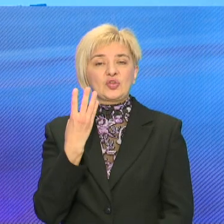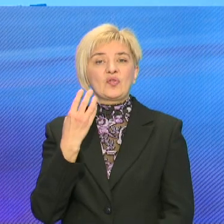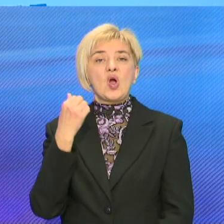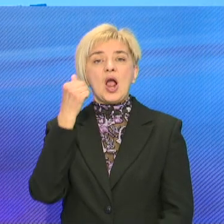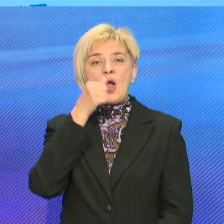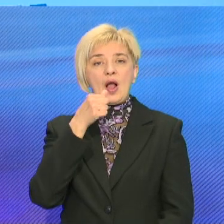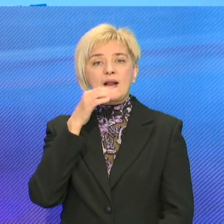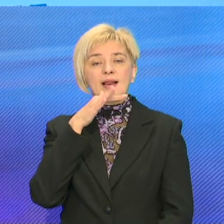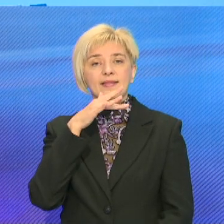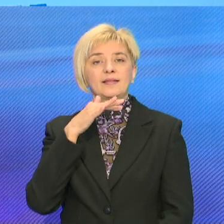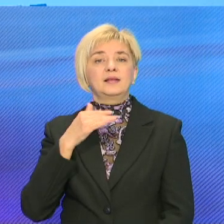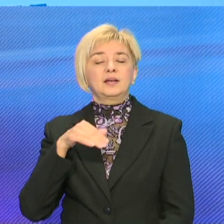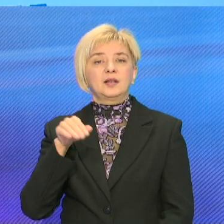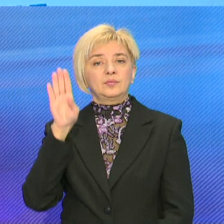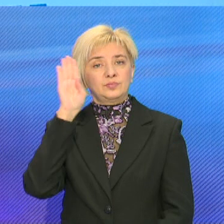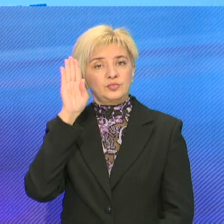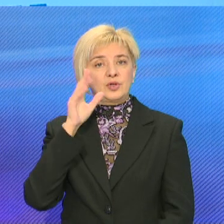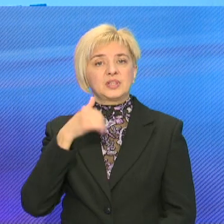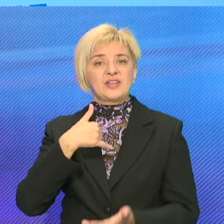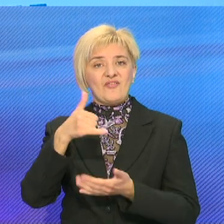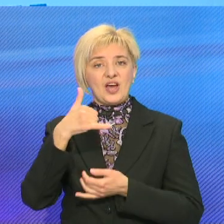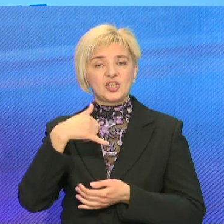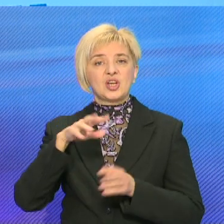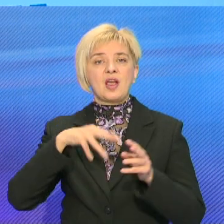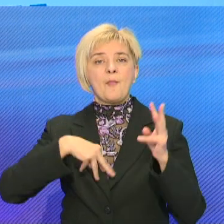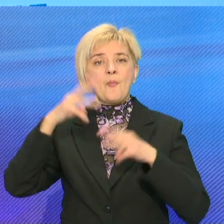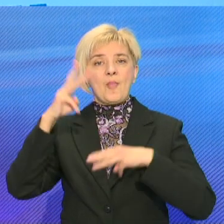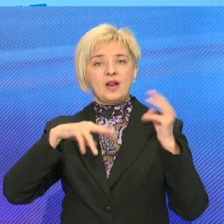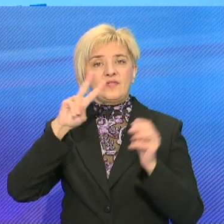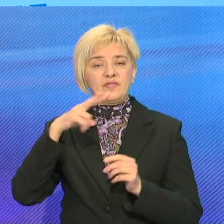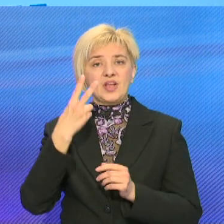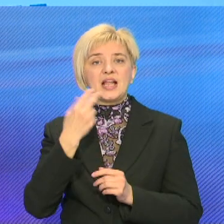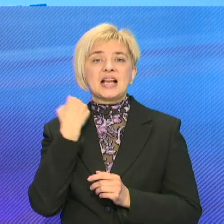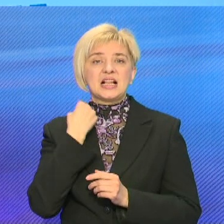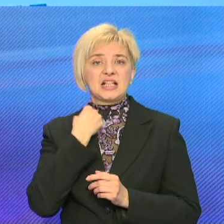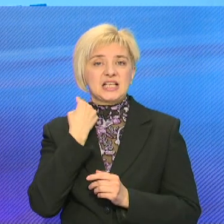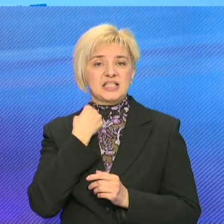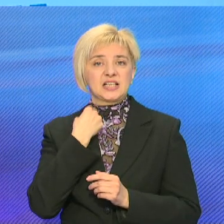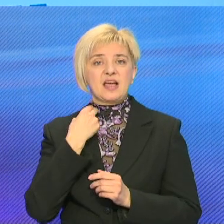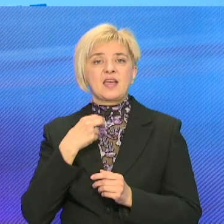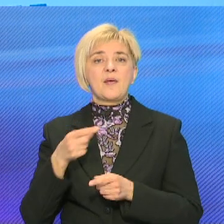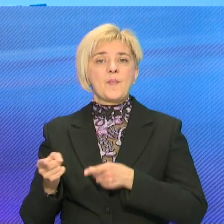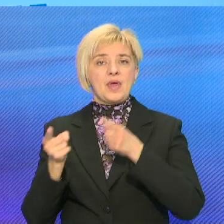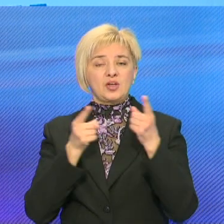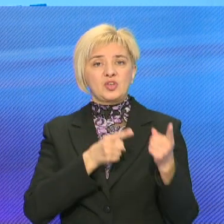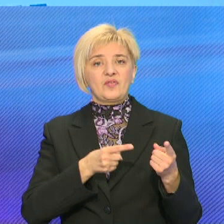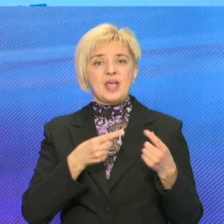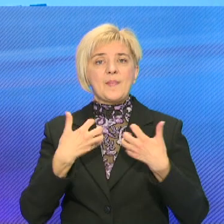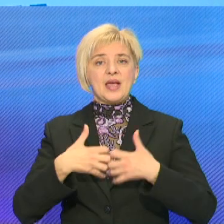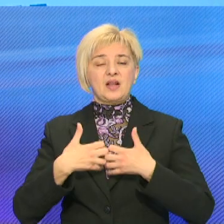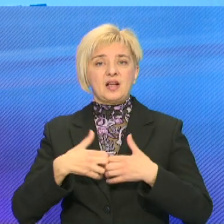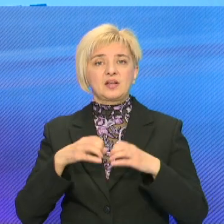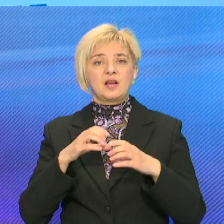54-годовый электрогазазваршчык и 22-годовый муляр Лицкой перасоўнай механизованной колонны 169 загинули